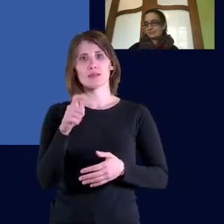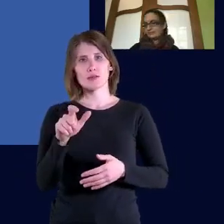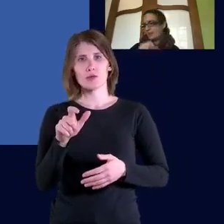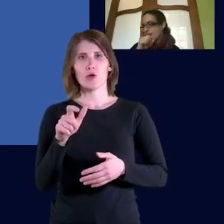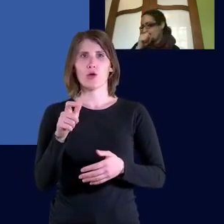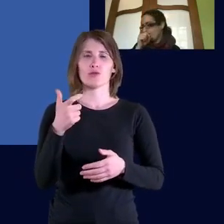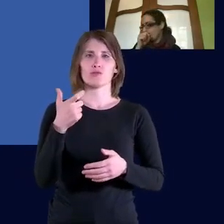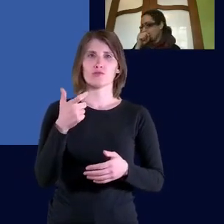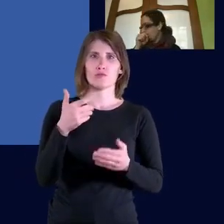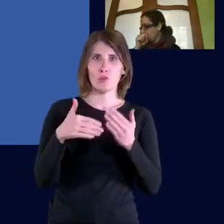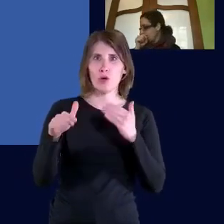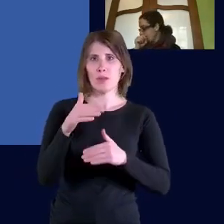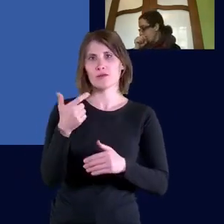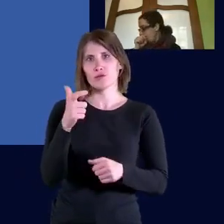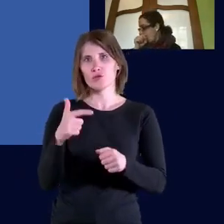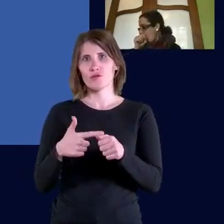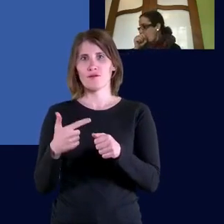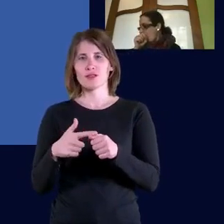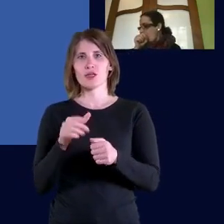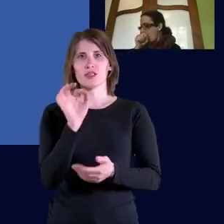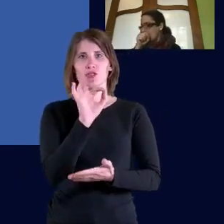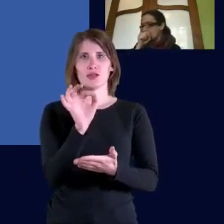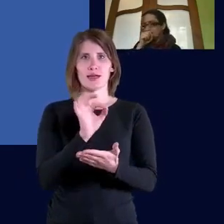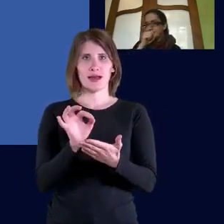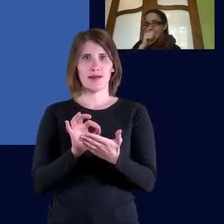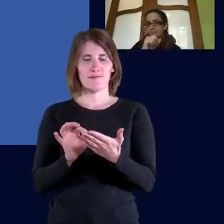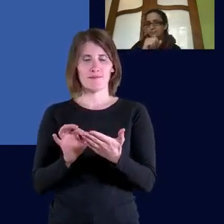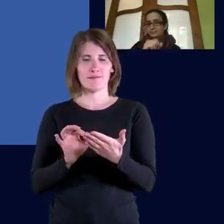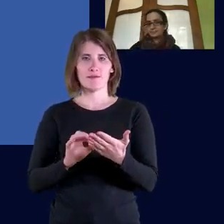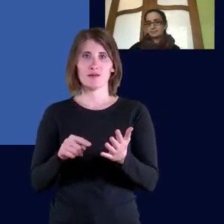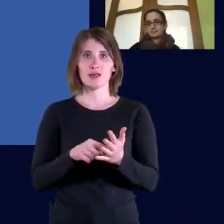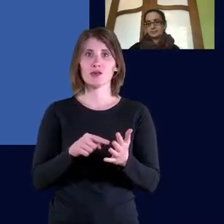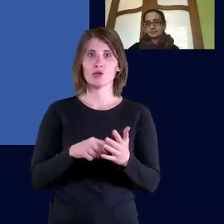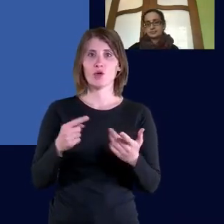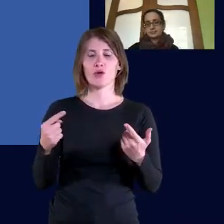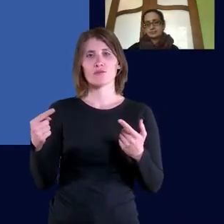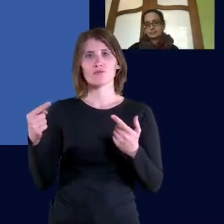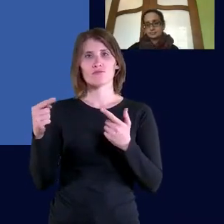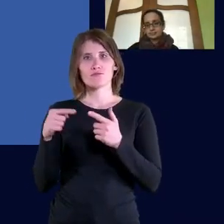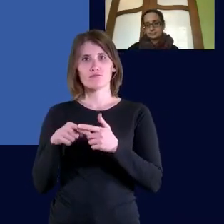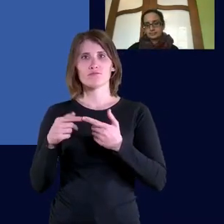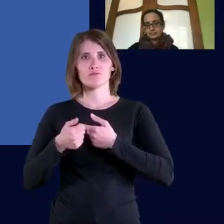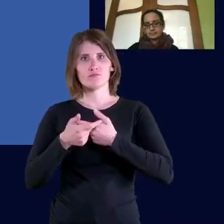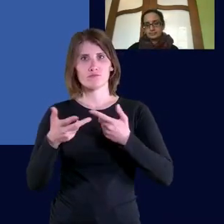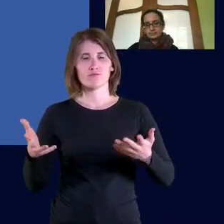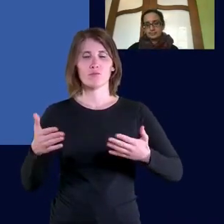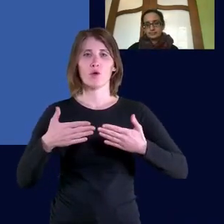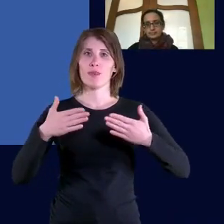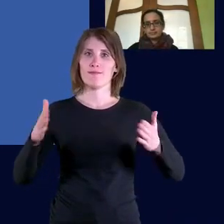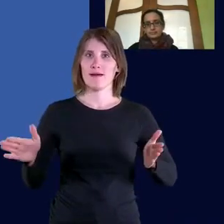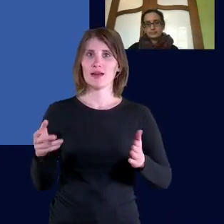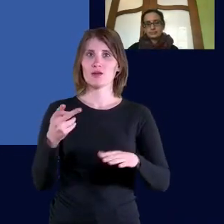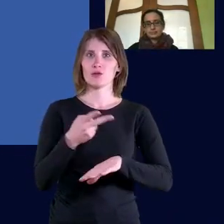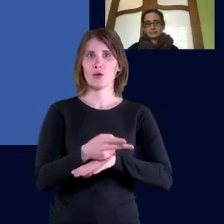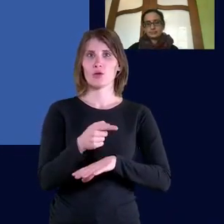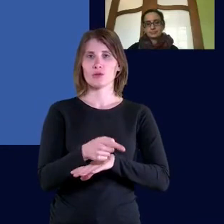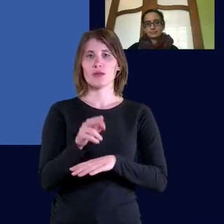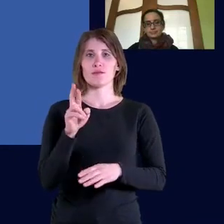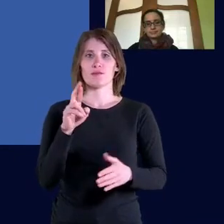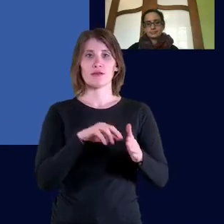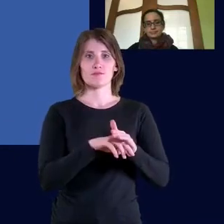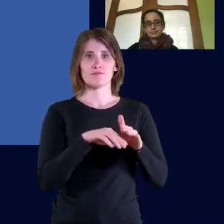120 grafik które będą do dyspozycji w otwartym dostępie w zasobach